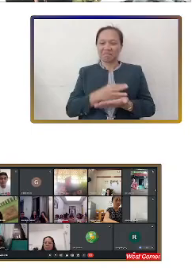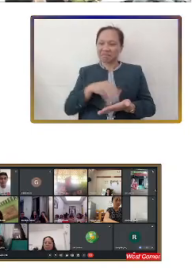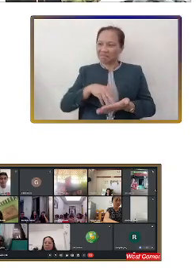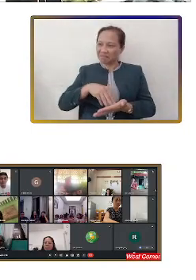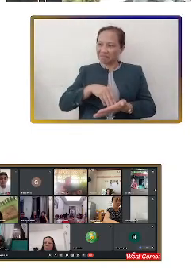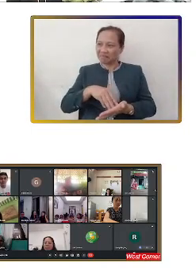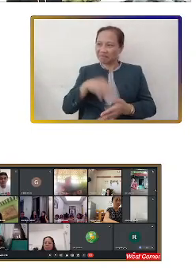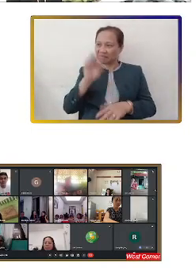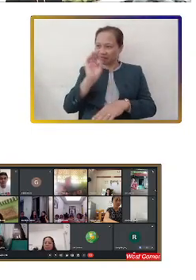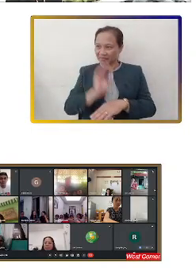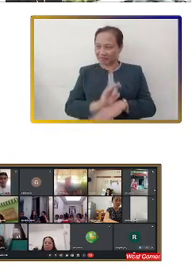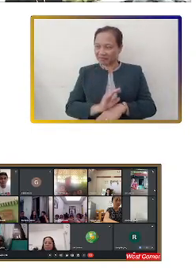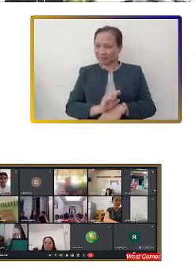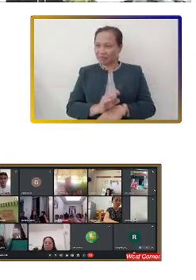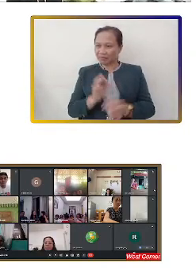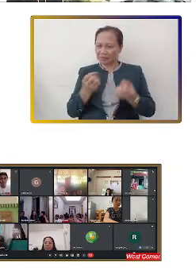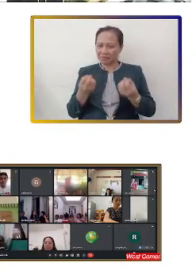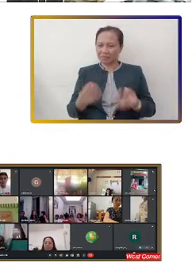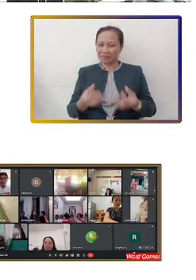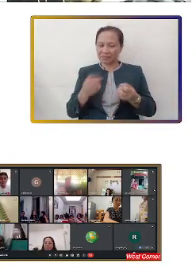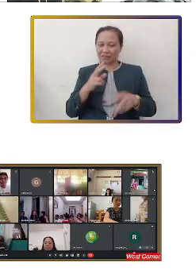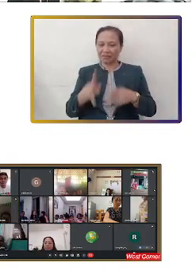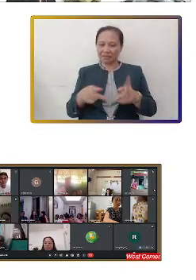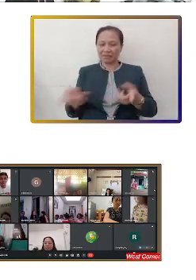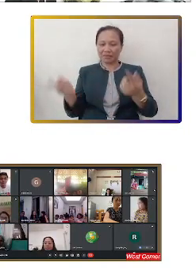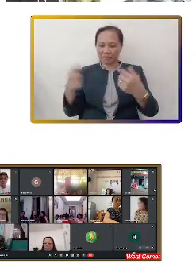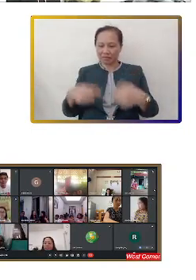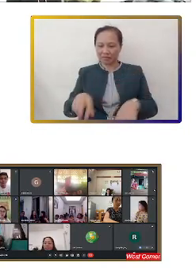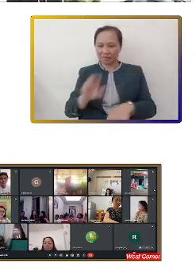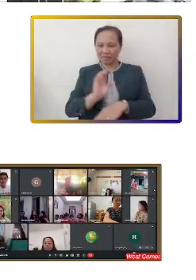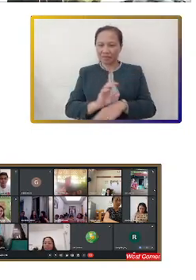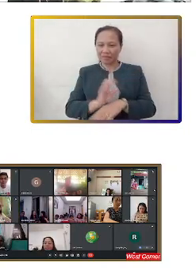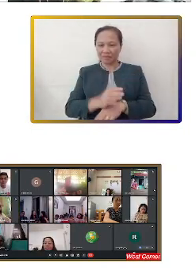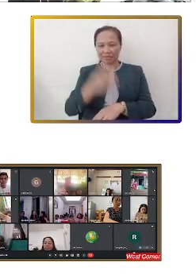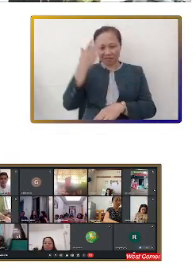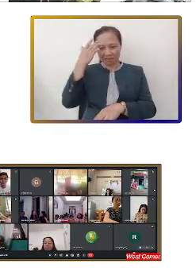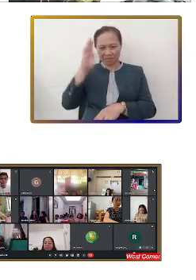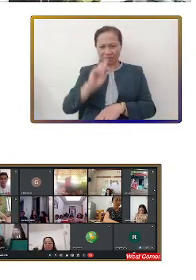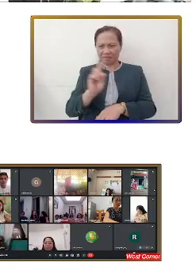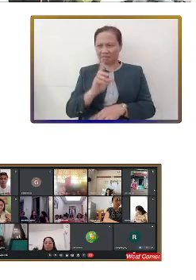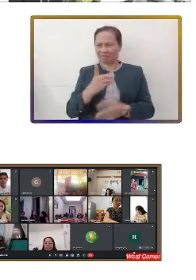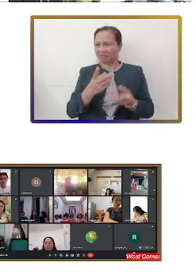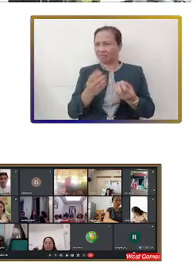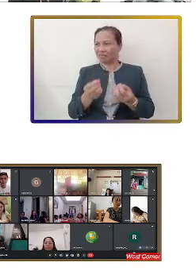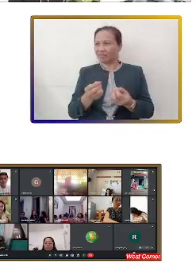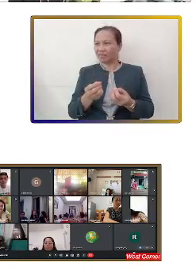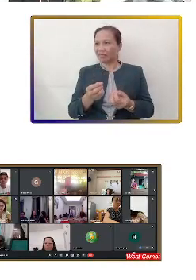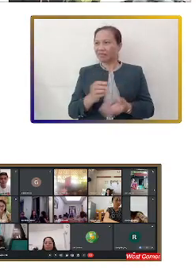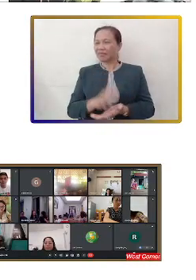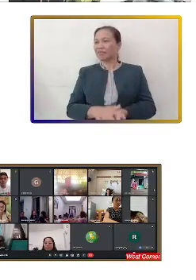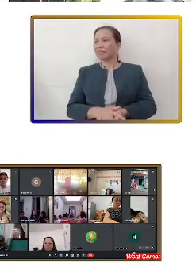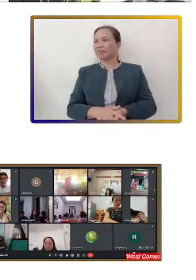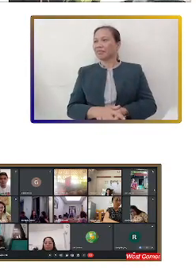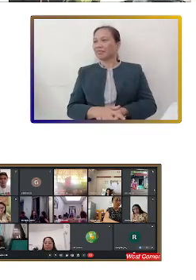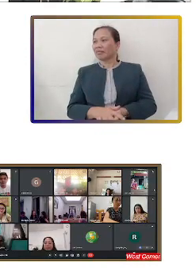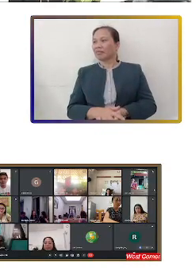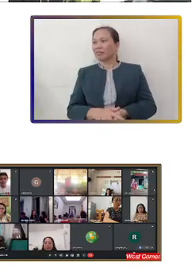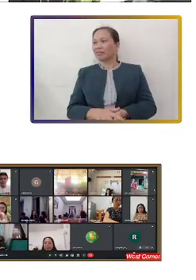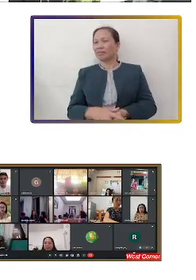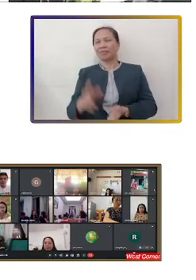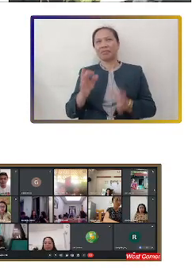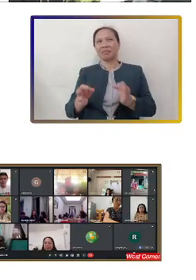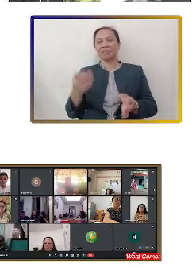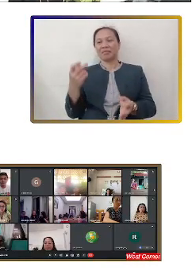hindi po nila nauunawaan ang kanilang ginagawa. Ang alam lamang po natin, kailangan na nila natin yung church, pagpunta tayo sa church, meron